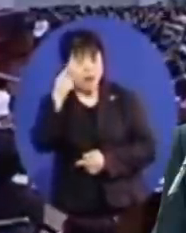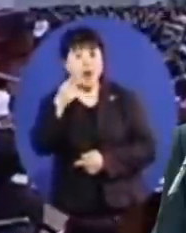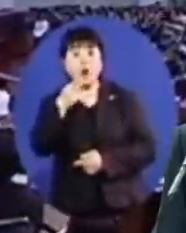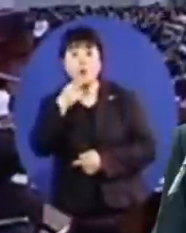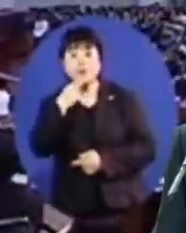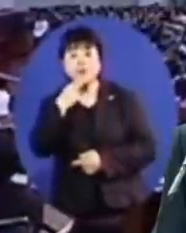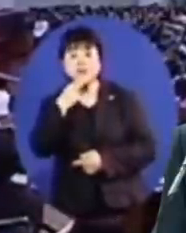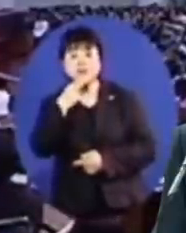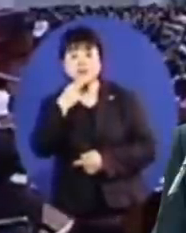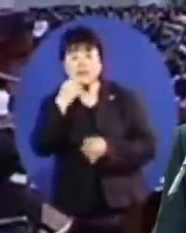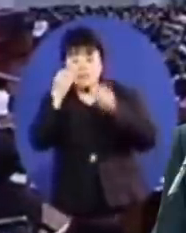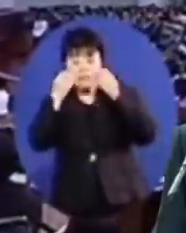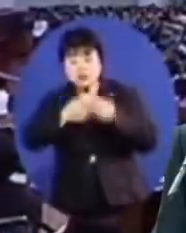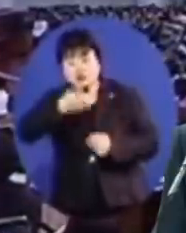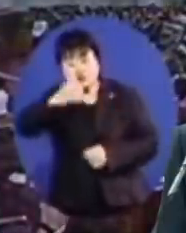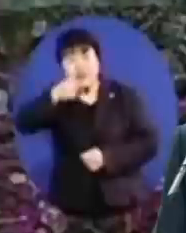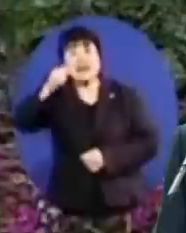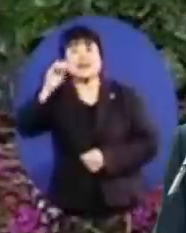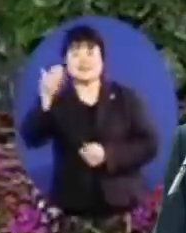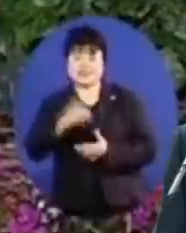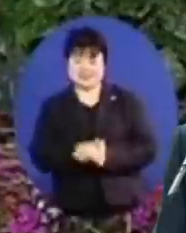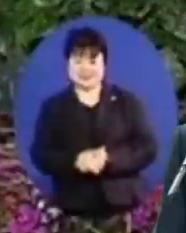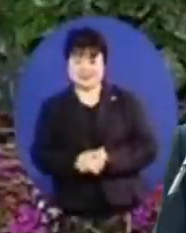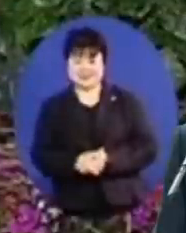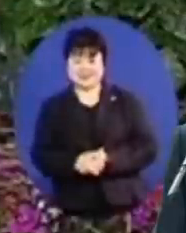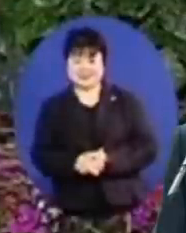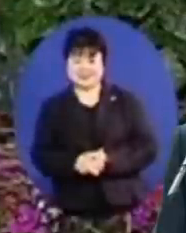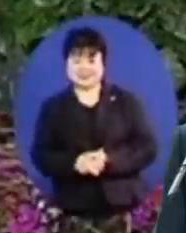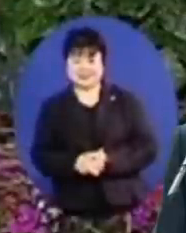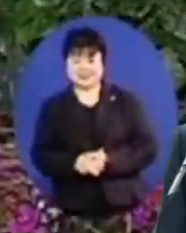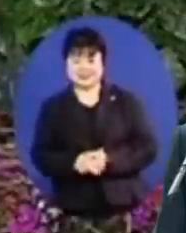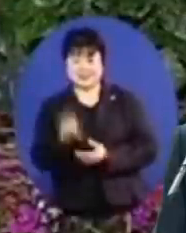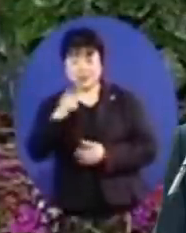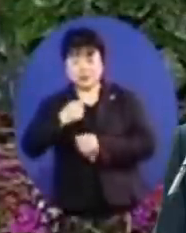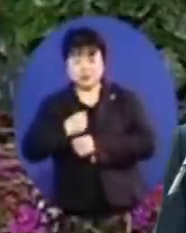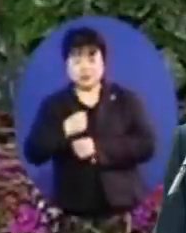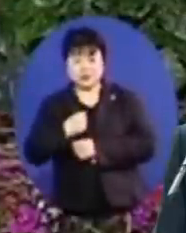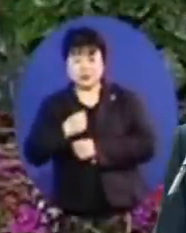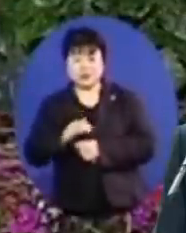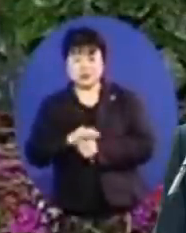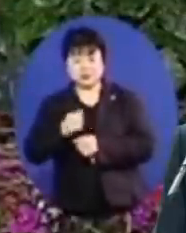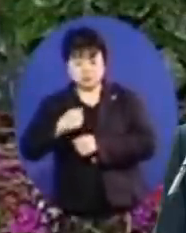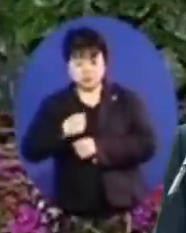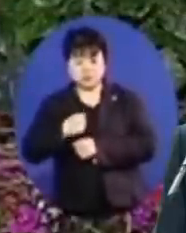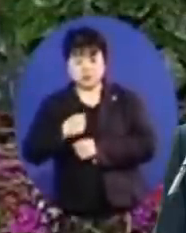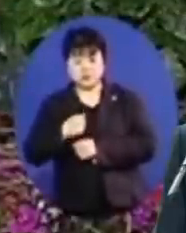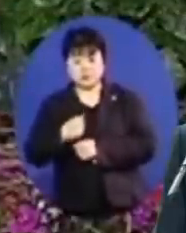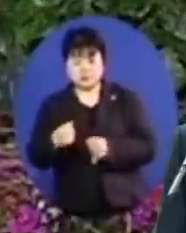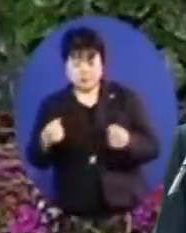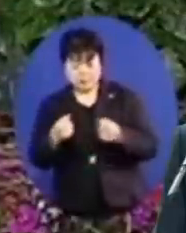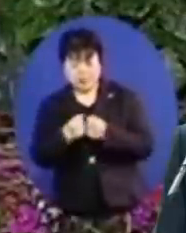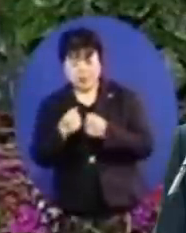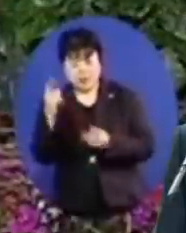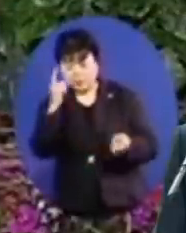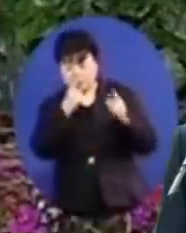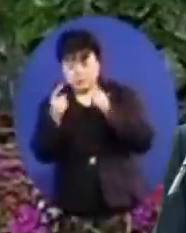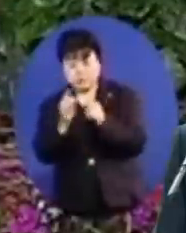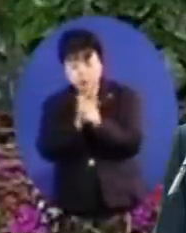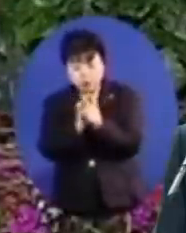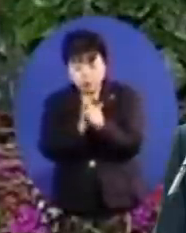없던 새로운 꿈을 갖게 되는 것입니다. 적군과 아군을 막론하고 부상당한 군인들을 치료하고